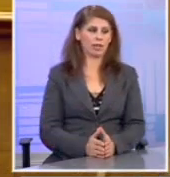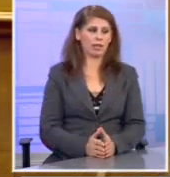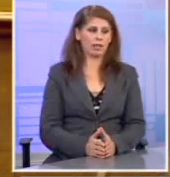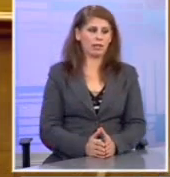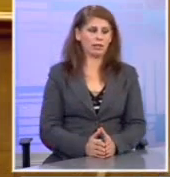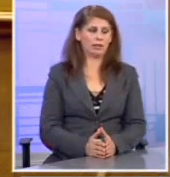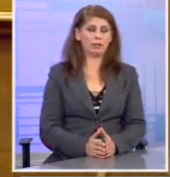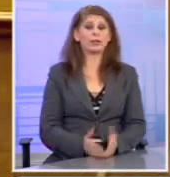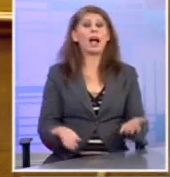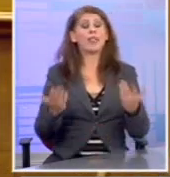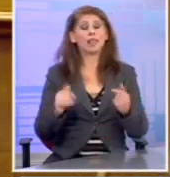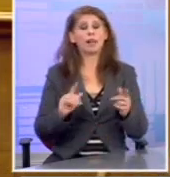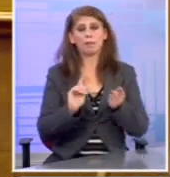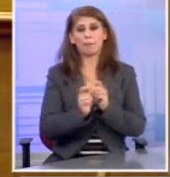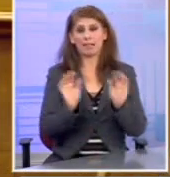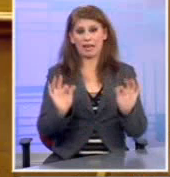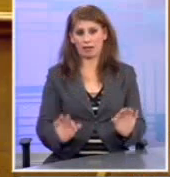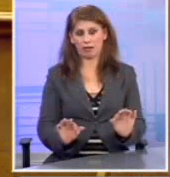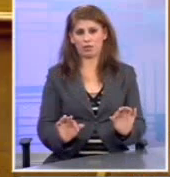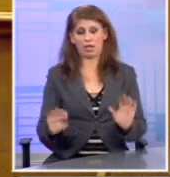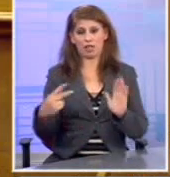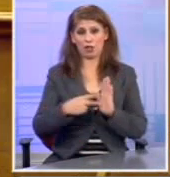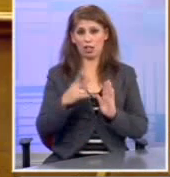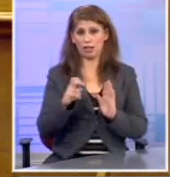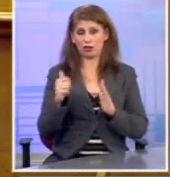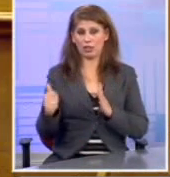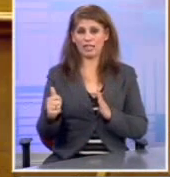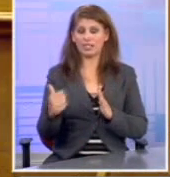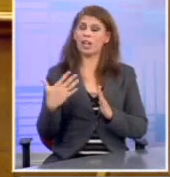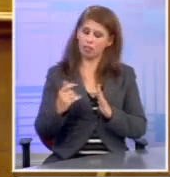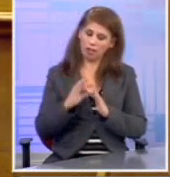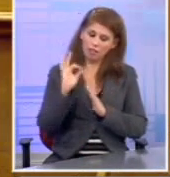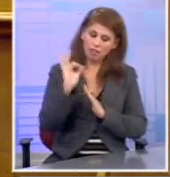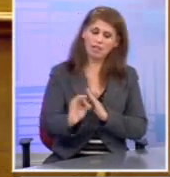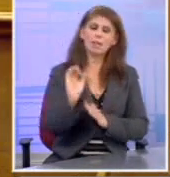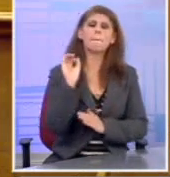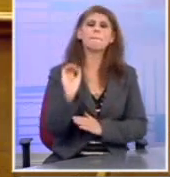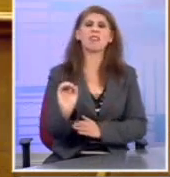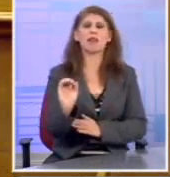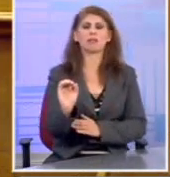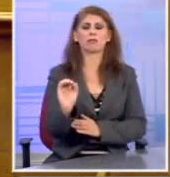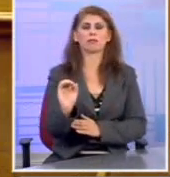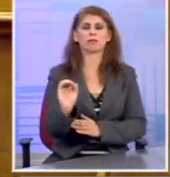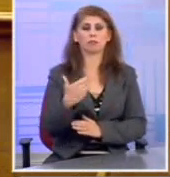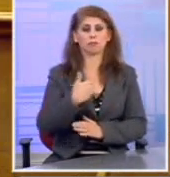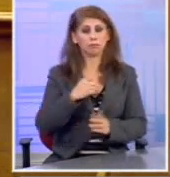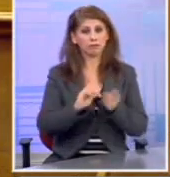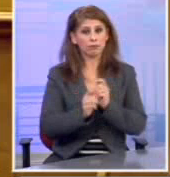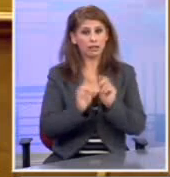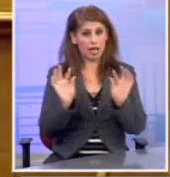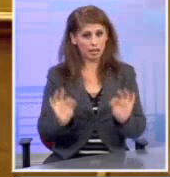Αν δεν γίνει μεταρρύθμιση, το 2026 θα είναι μηδέν η βασική σύνταξη. Με τη δική μας μεταρρύθμιση